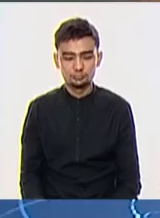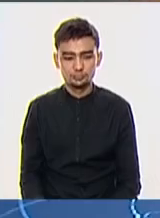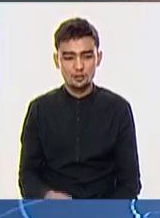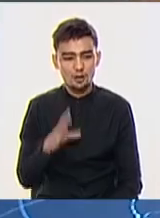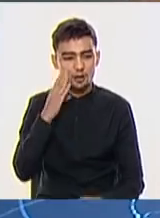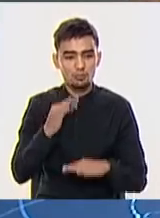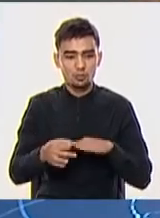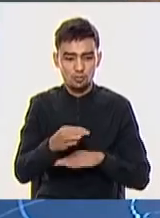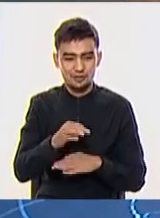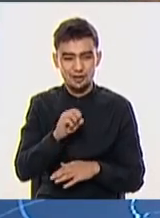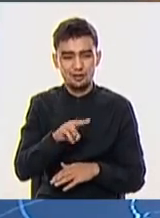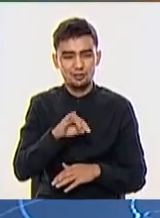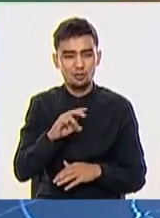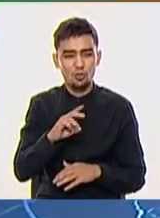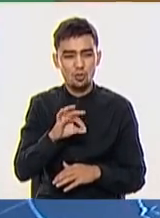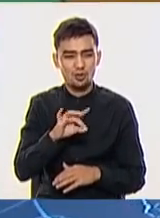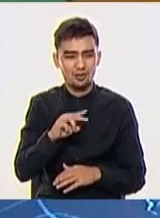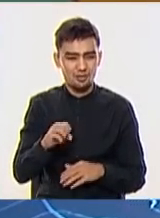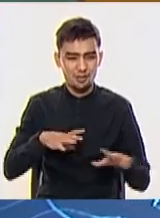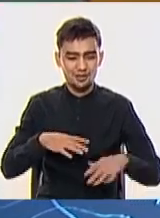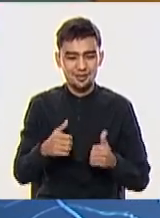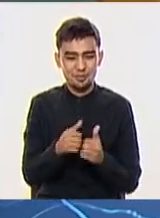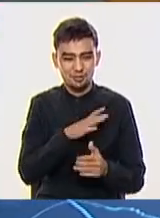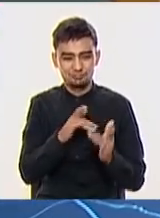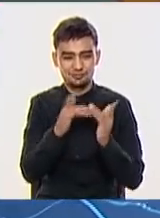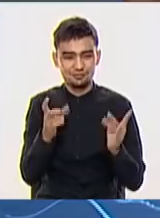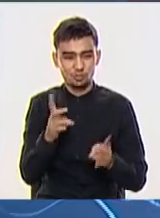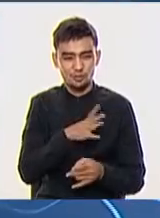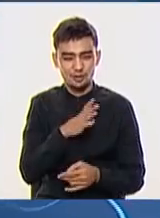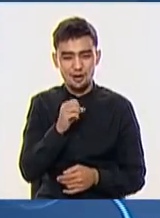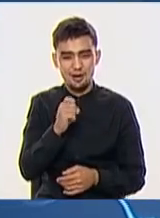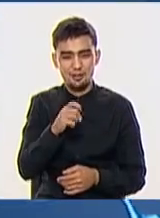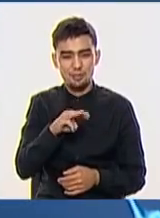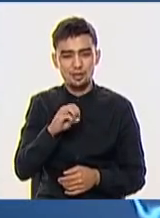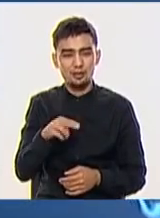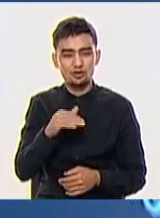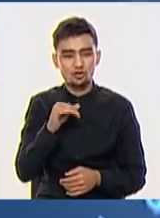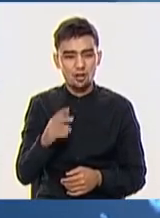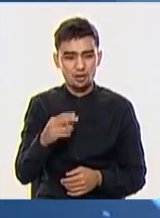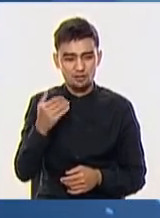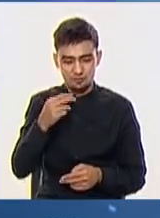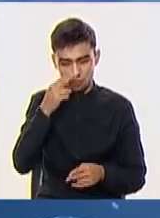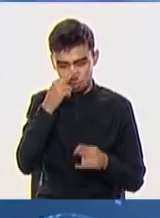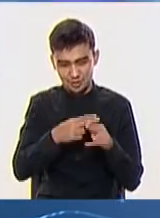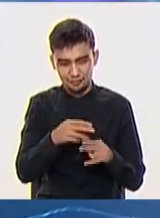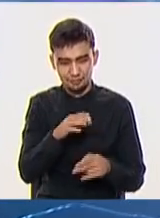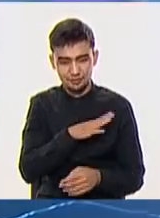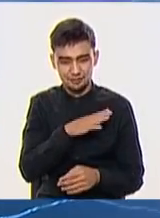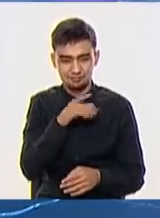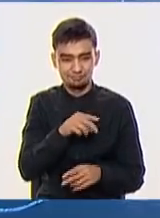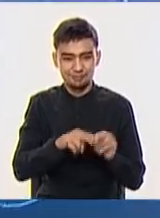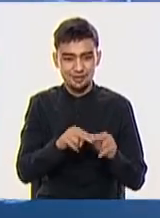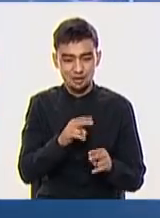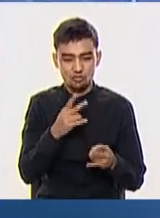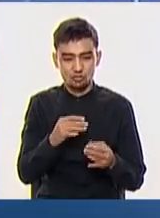Алматы облысы Алтын Орда базарының алдындағы көпірде енді Ахметжан Есімовтің інісінің компаниясы емес, Батыс Қытай, Батыс Еуропа жолын салуға